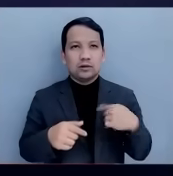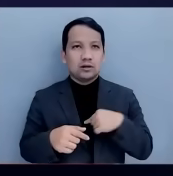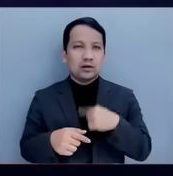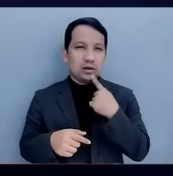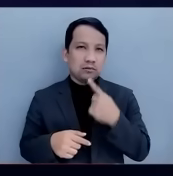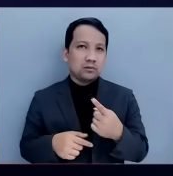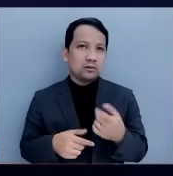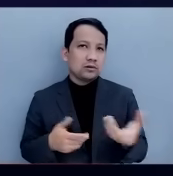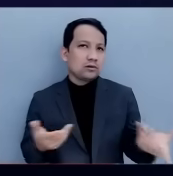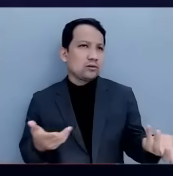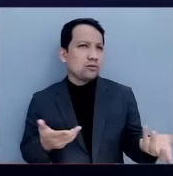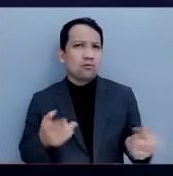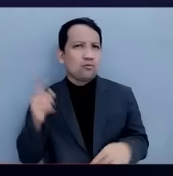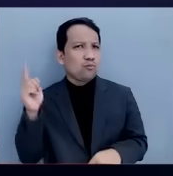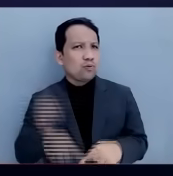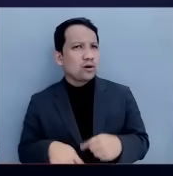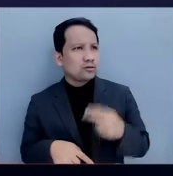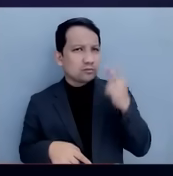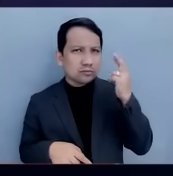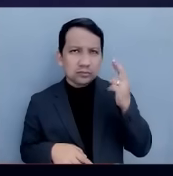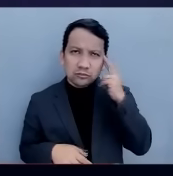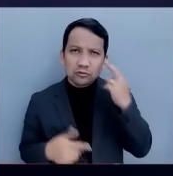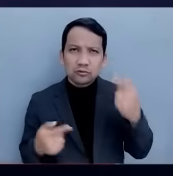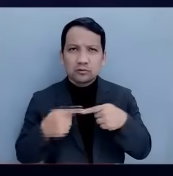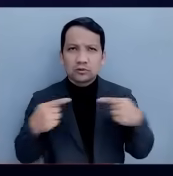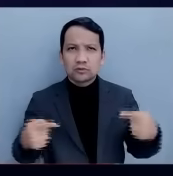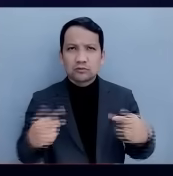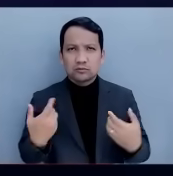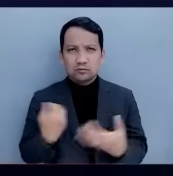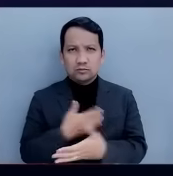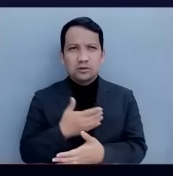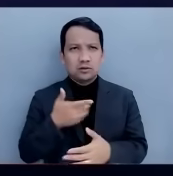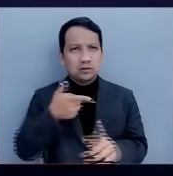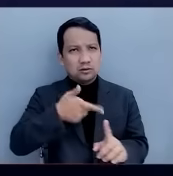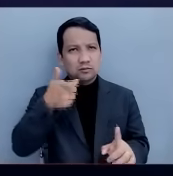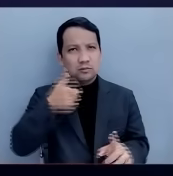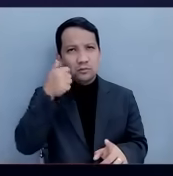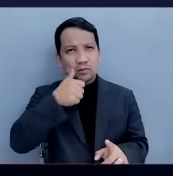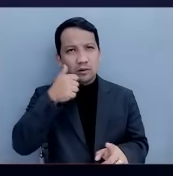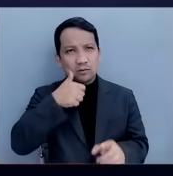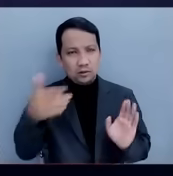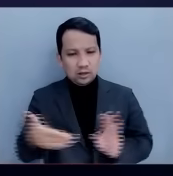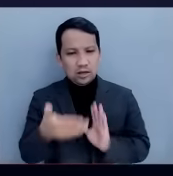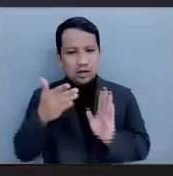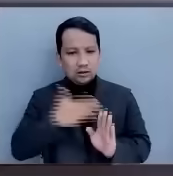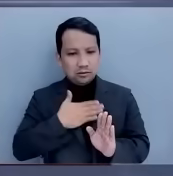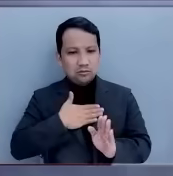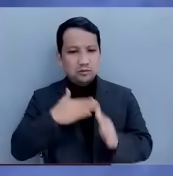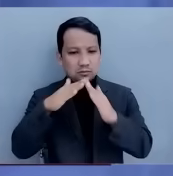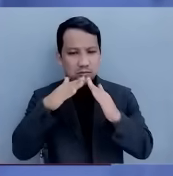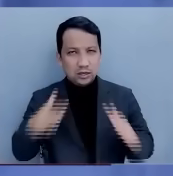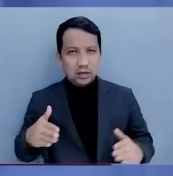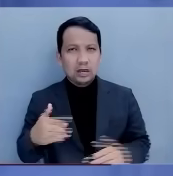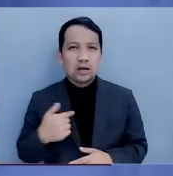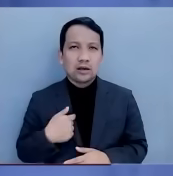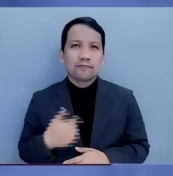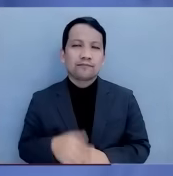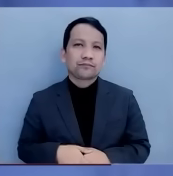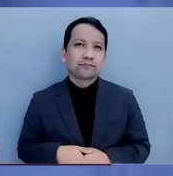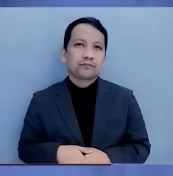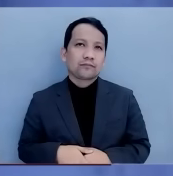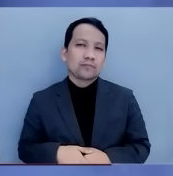Wala naman kami rason para marinin yung babae pa sa harap pa ng bahay ko. Sa